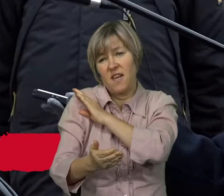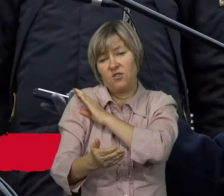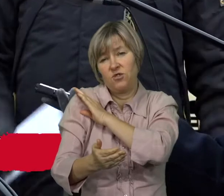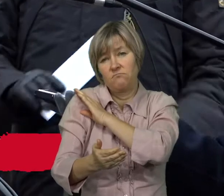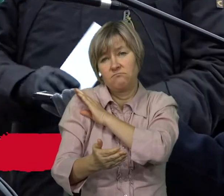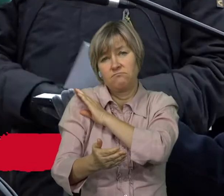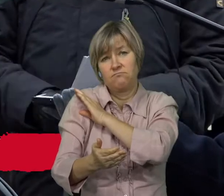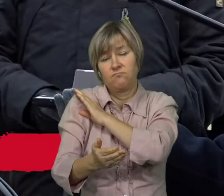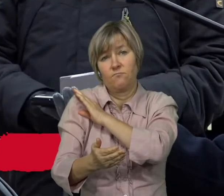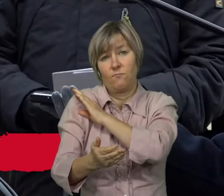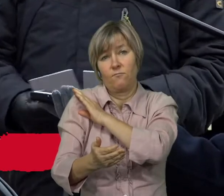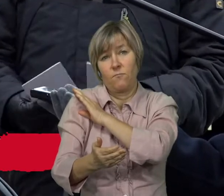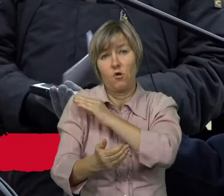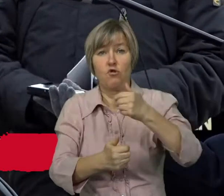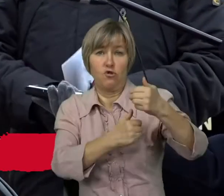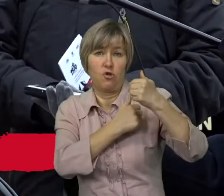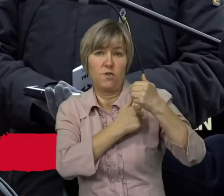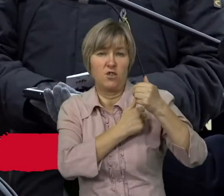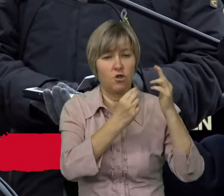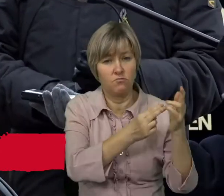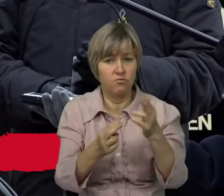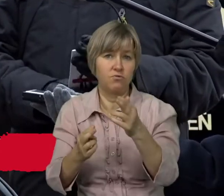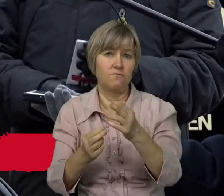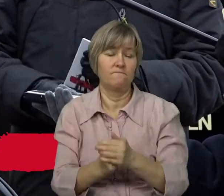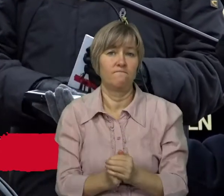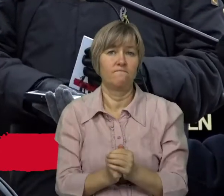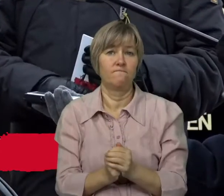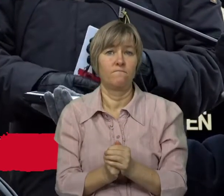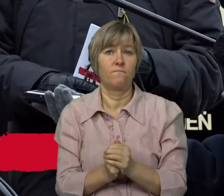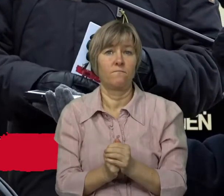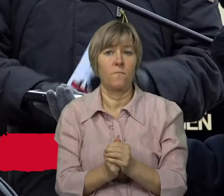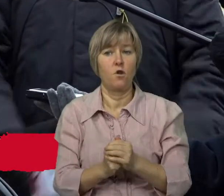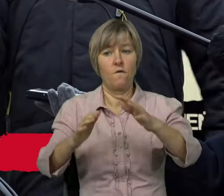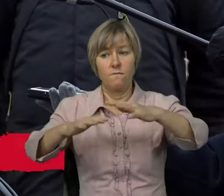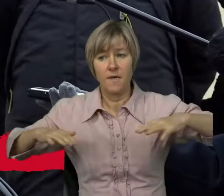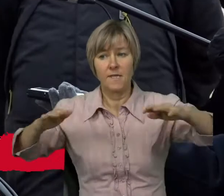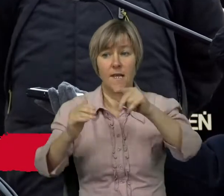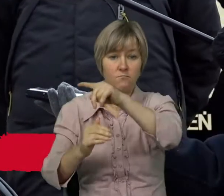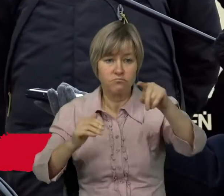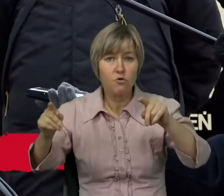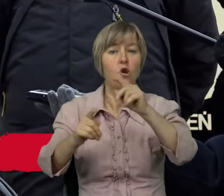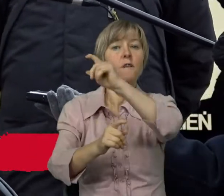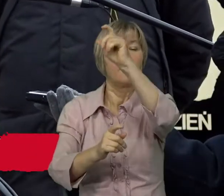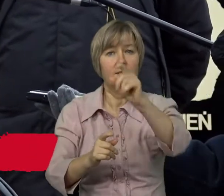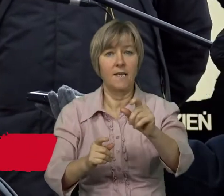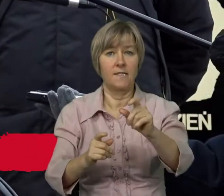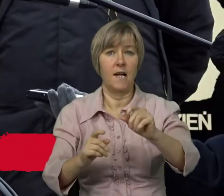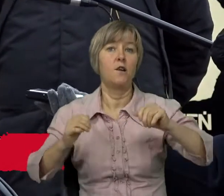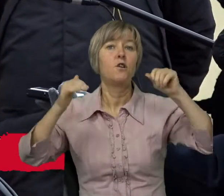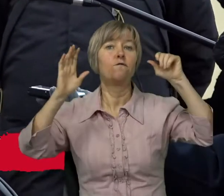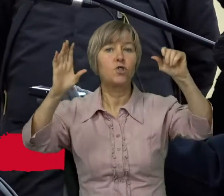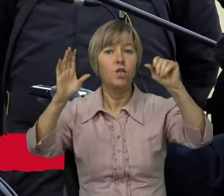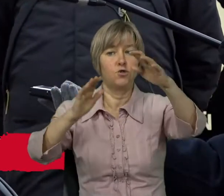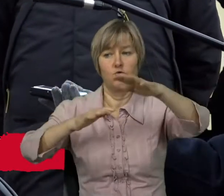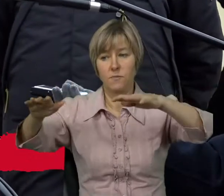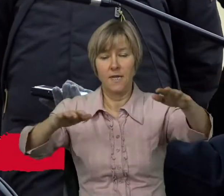od kul żołnierzy, od kul wojskowych. W różnych miejscach w naszym mieście, w 6 miejscach właśnie w